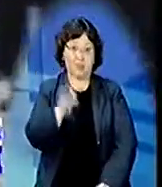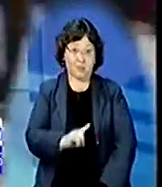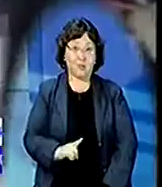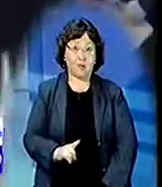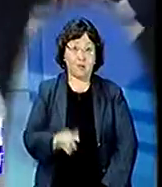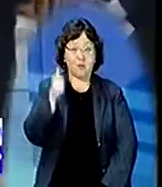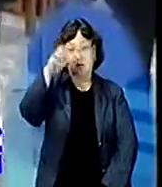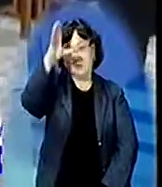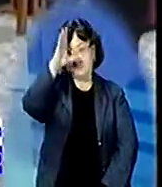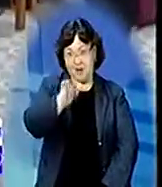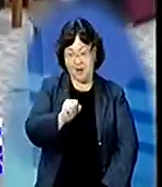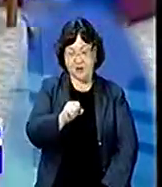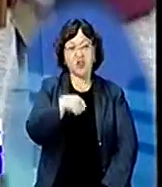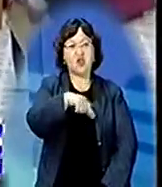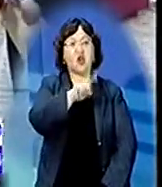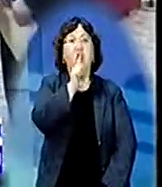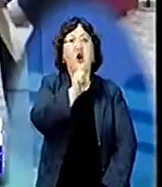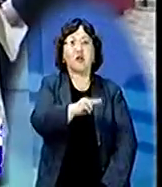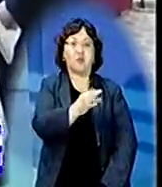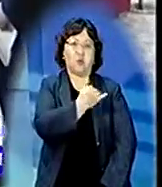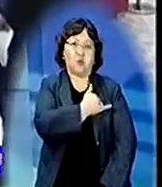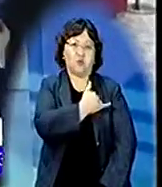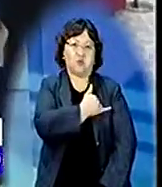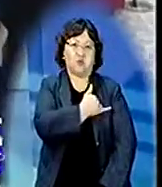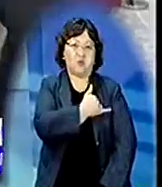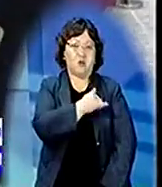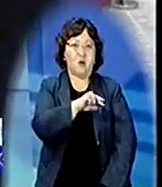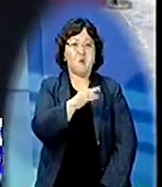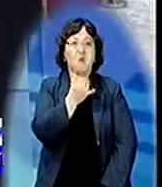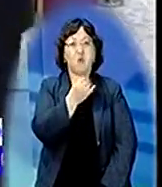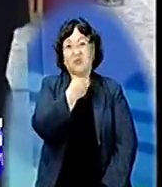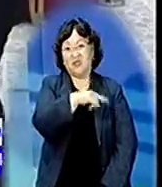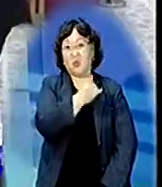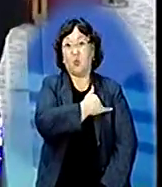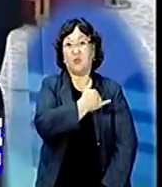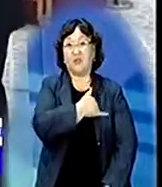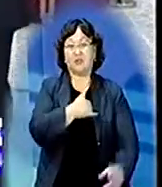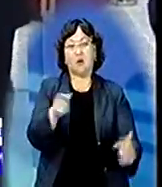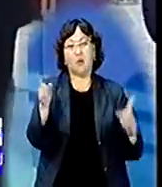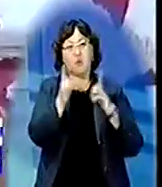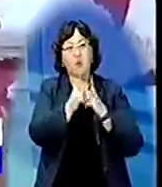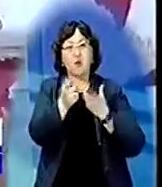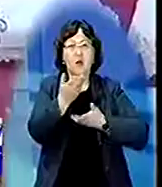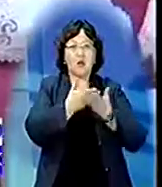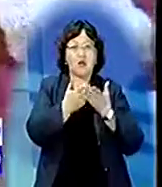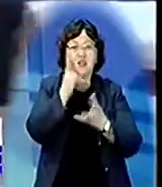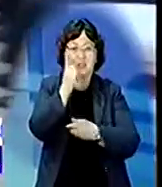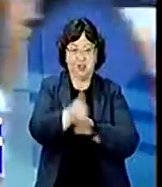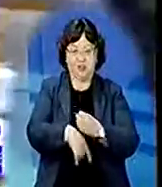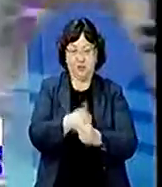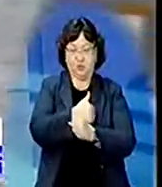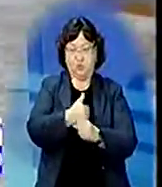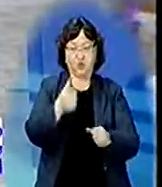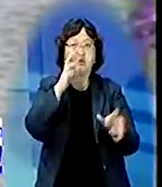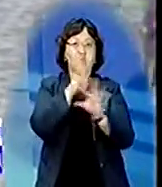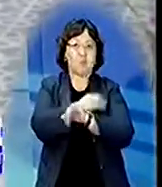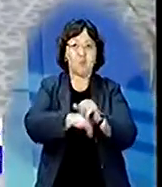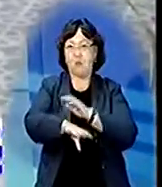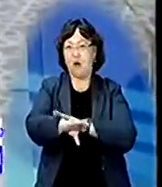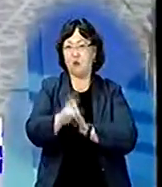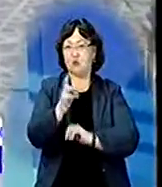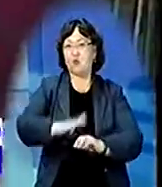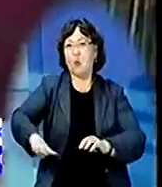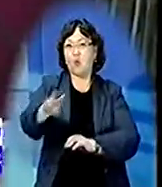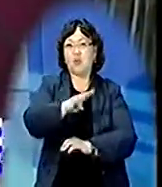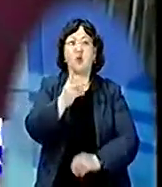мужийн дараг Вэй Хун бараалхлаа. Хятадын 12 муж болон Шинжааны засгийн газар хамтран жил бүр зохион байгуулдаг баруун бүс нутгийн